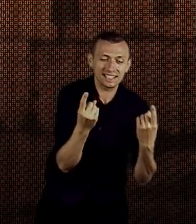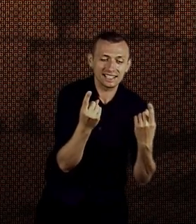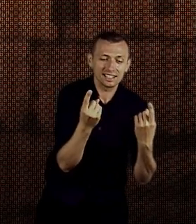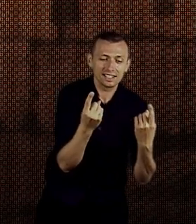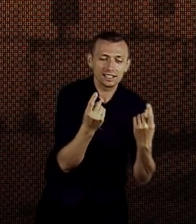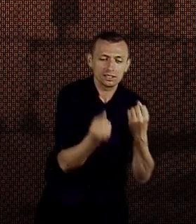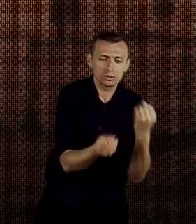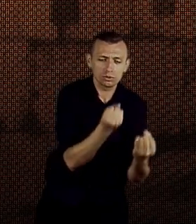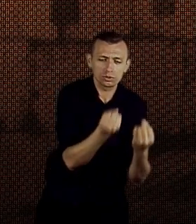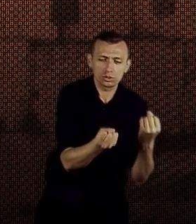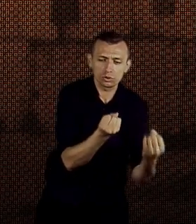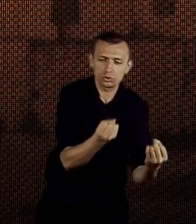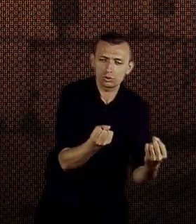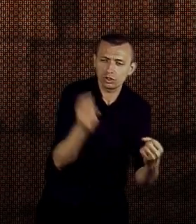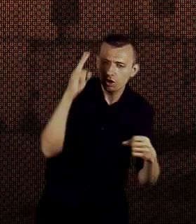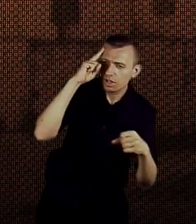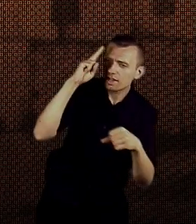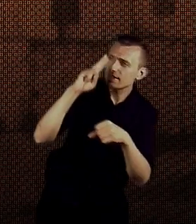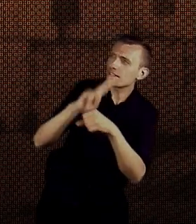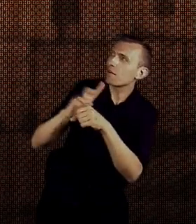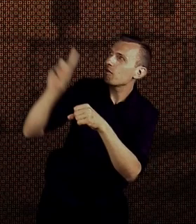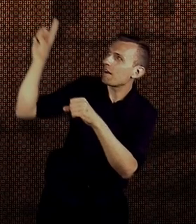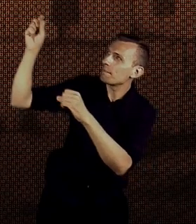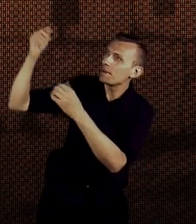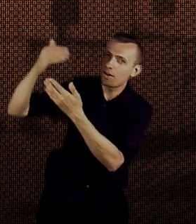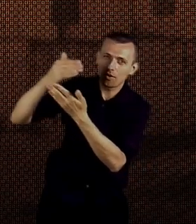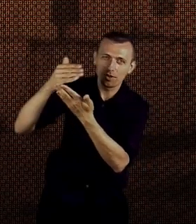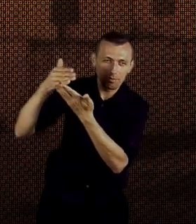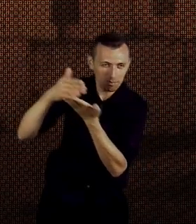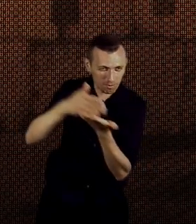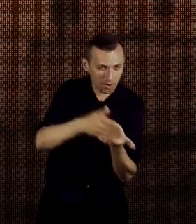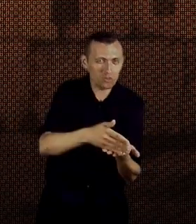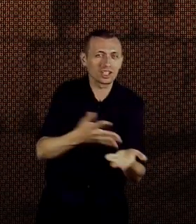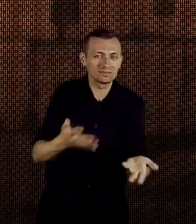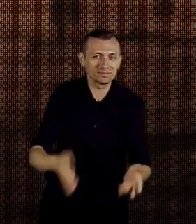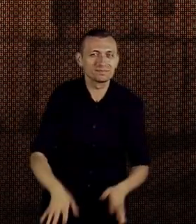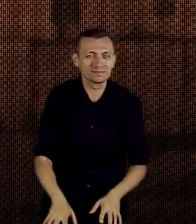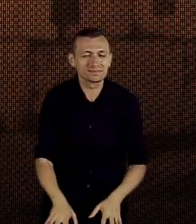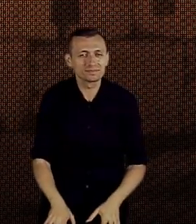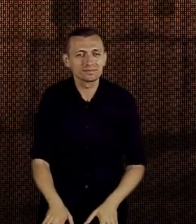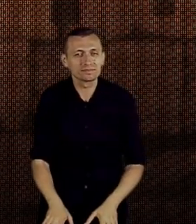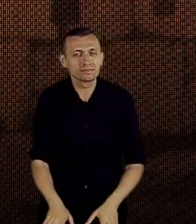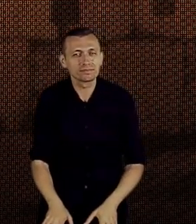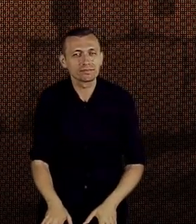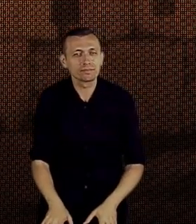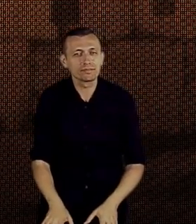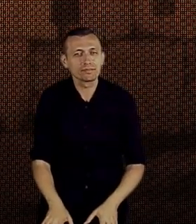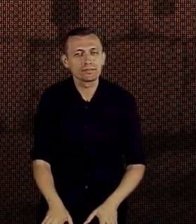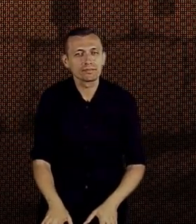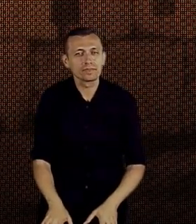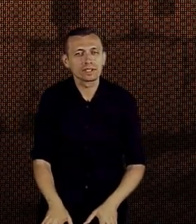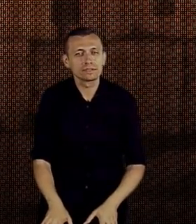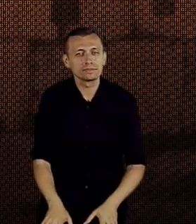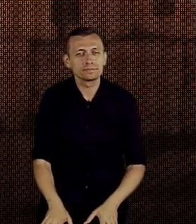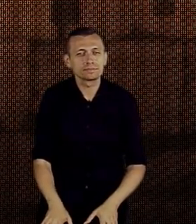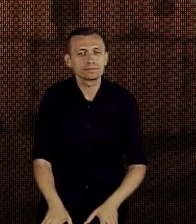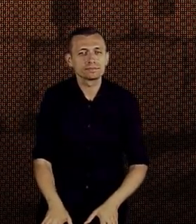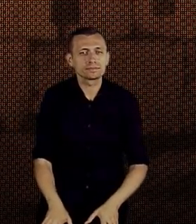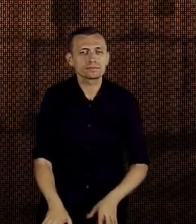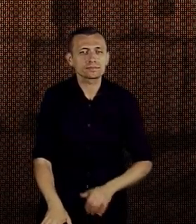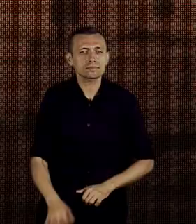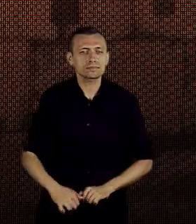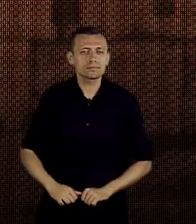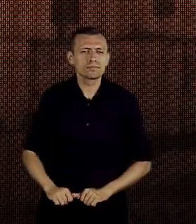wzmocnić i być wypróbowaną. Musimy sobie zdawać sprawę z tego, że nasze próby nie są